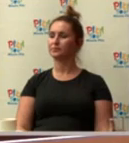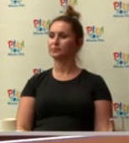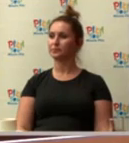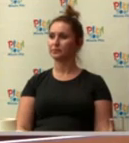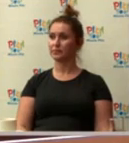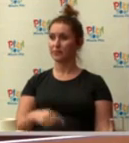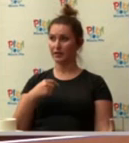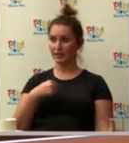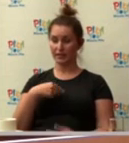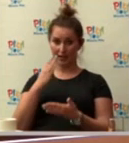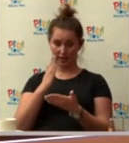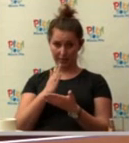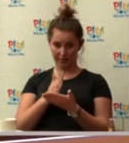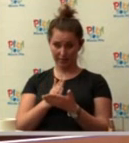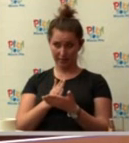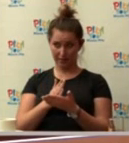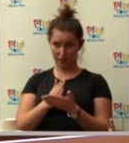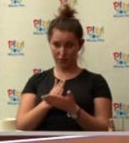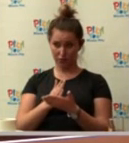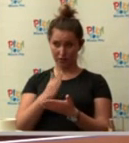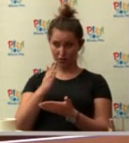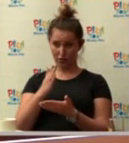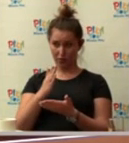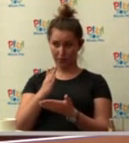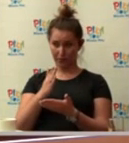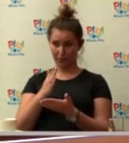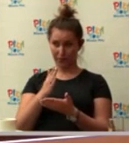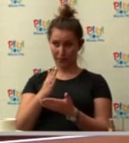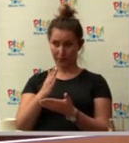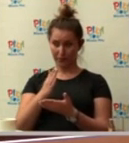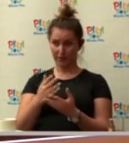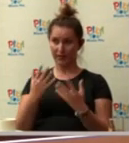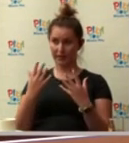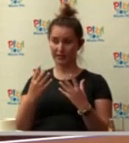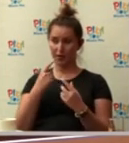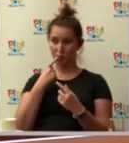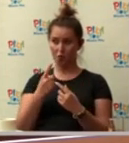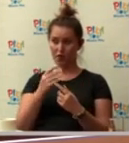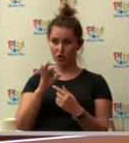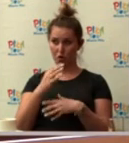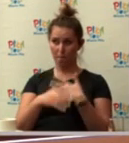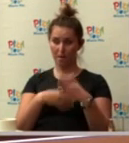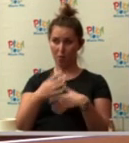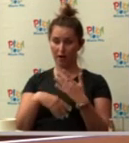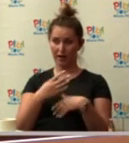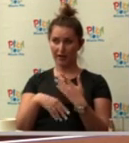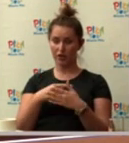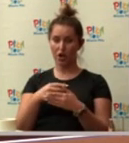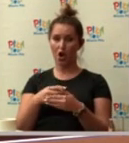Ja tylko do wypowiedzi koleżanki radnej, która wspomniała o nieporządku